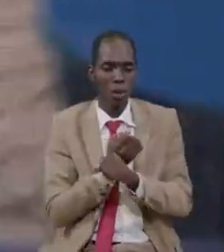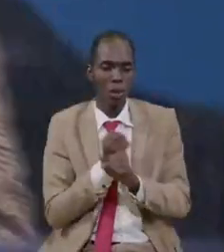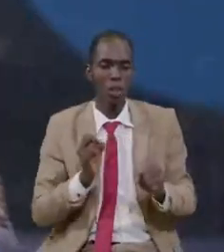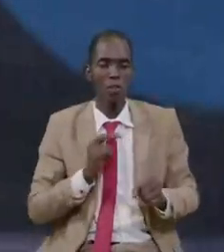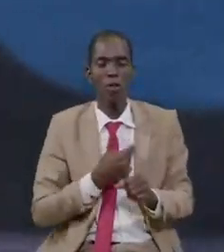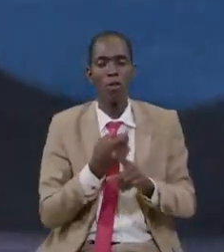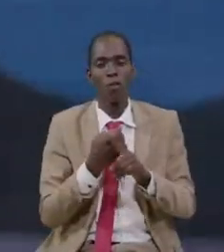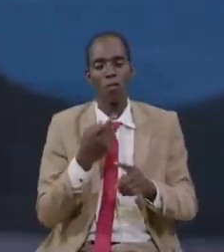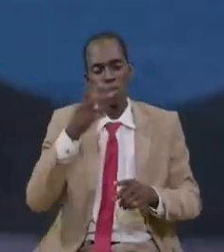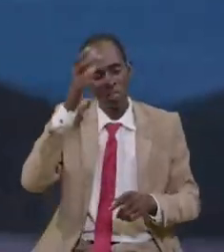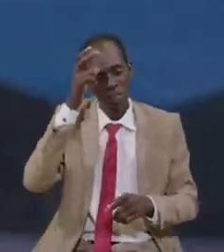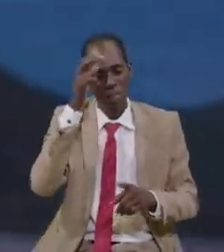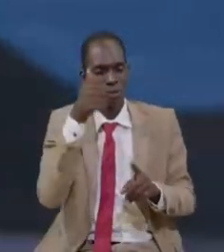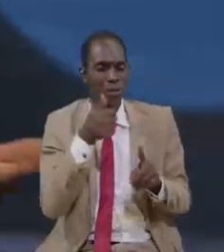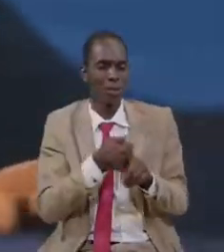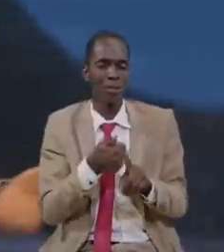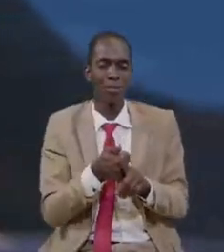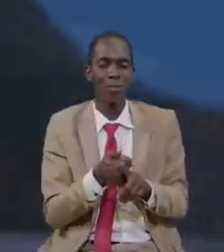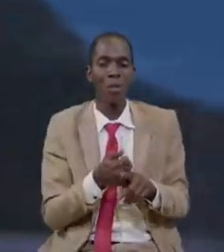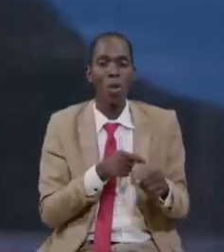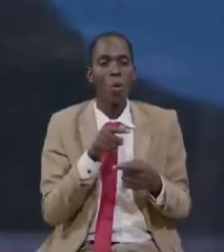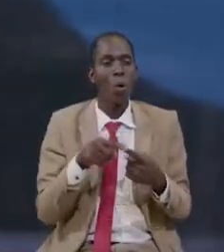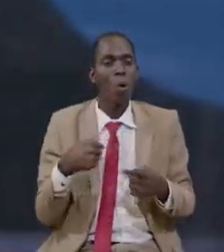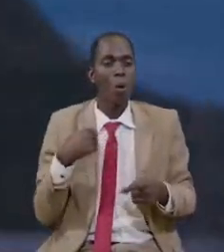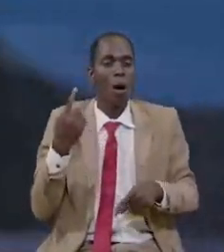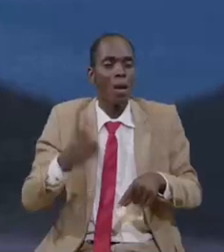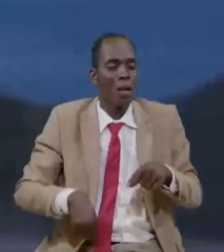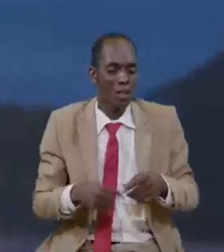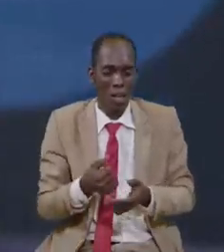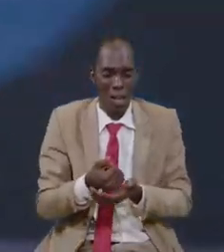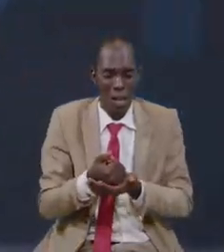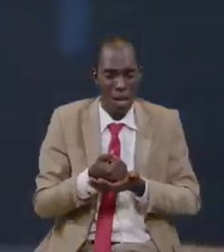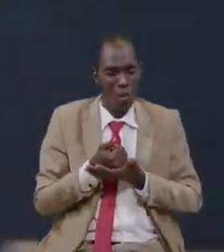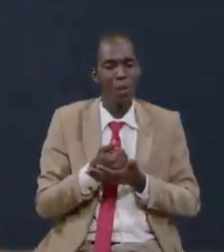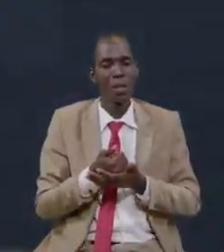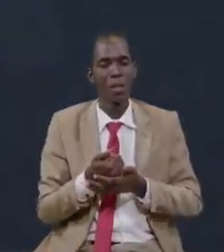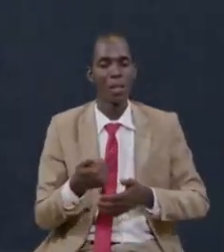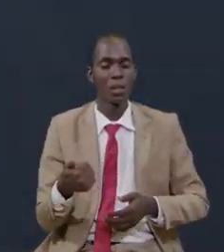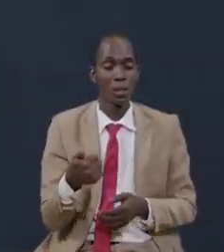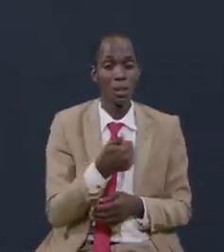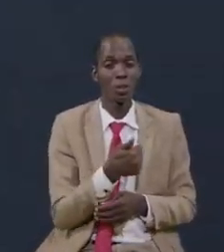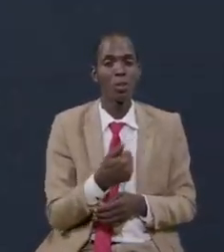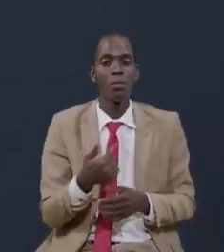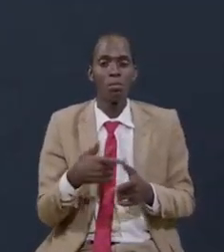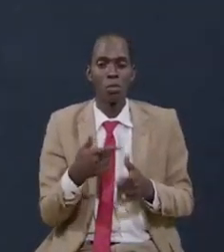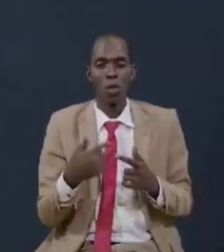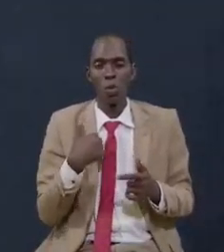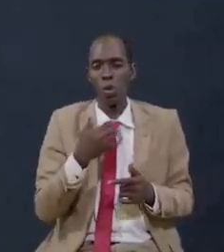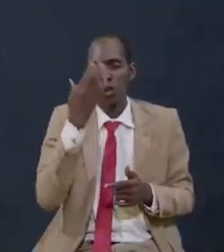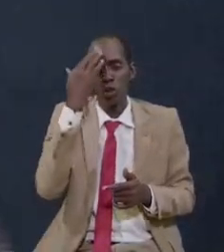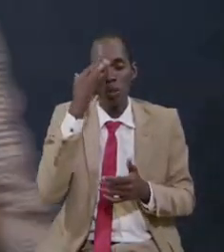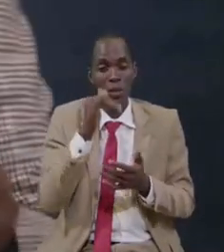lui-même, quand nous ne pouvons pas nous aider nous-mêmes, et quand nous comprenons que Satan est plus